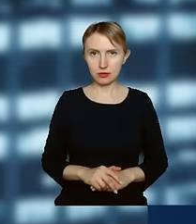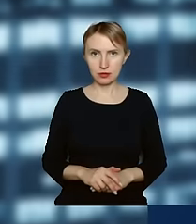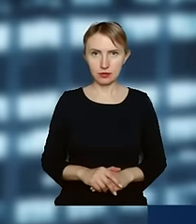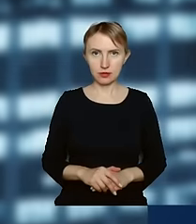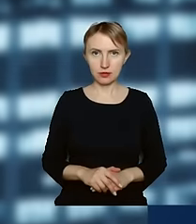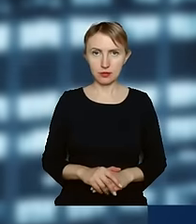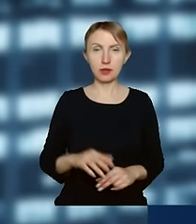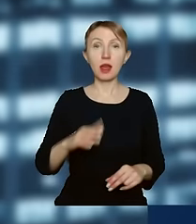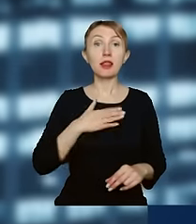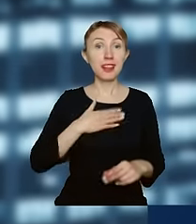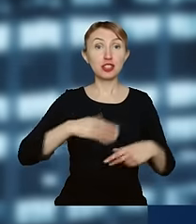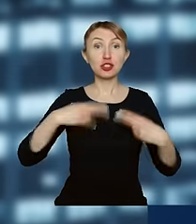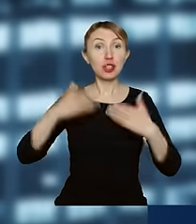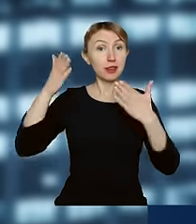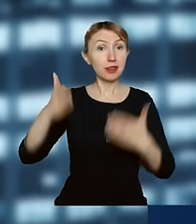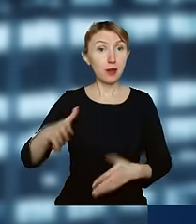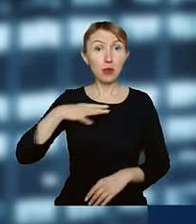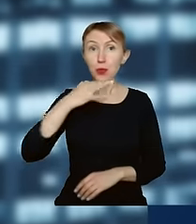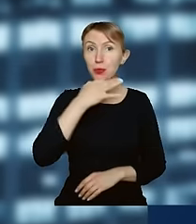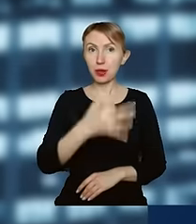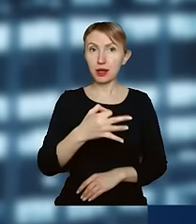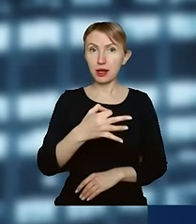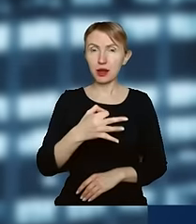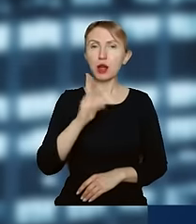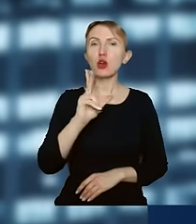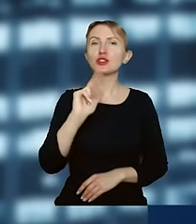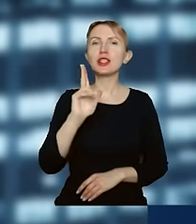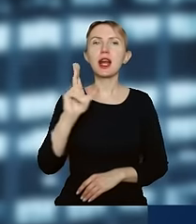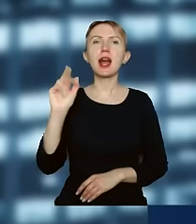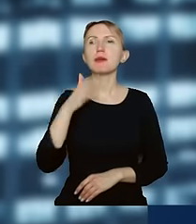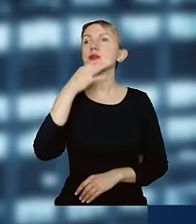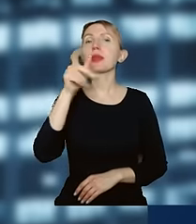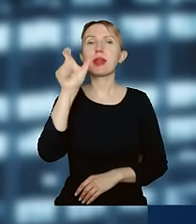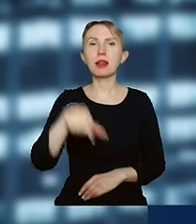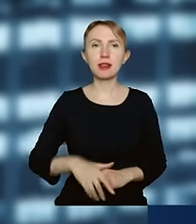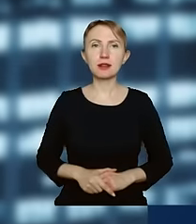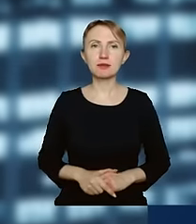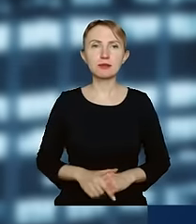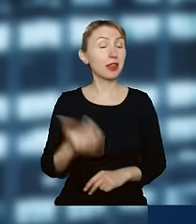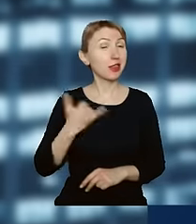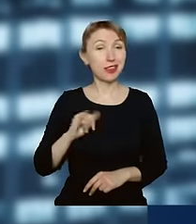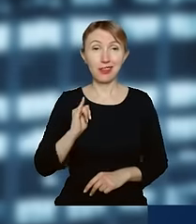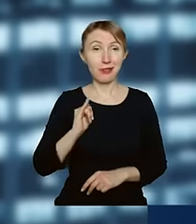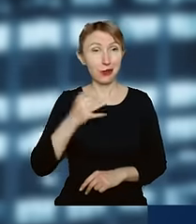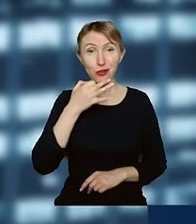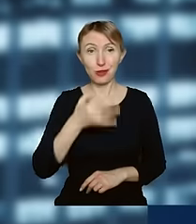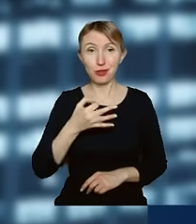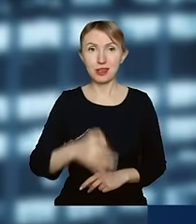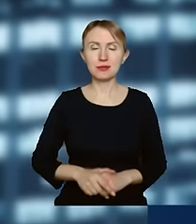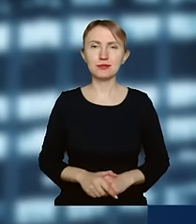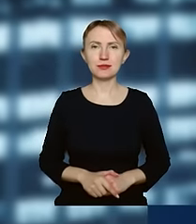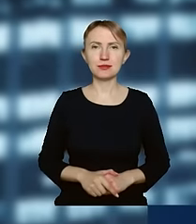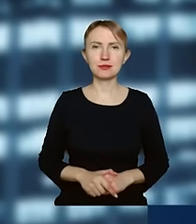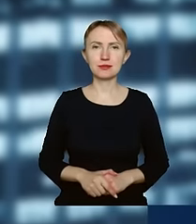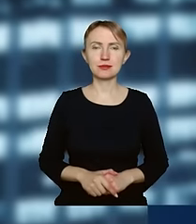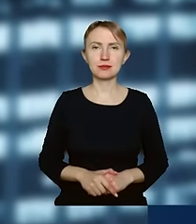nasz reporter zadał Kosiniakowi Kamyszowi niewygodne pytanie.